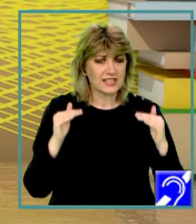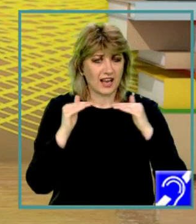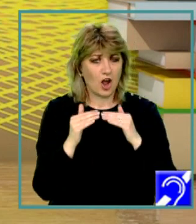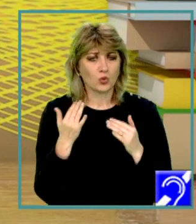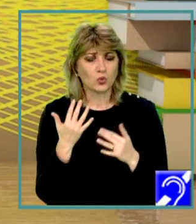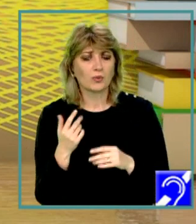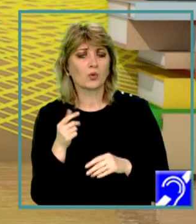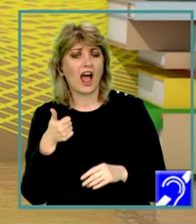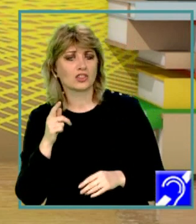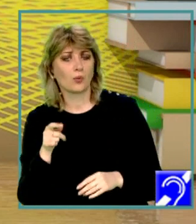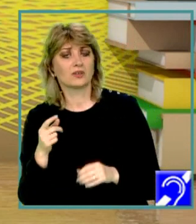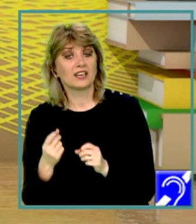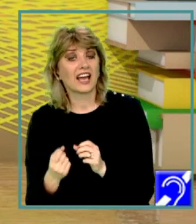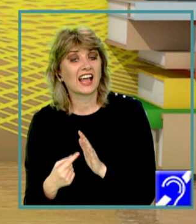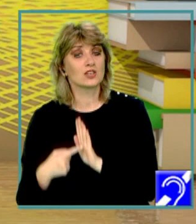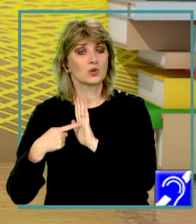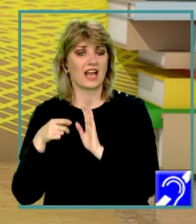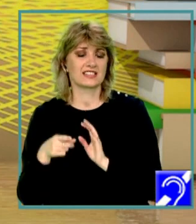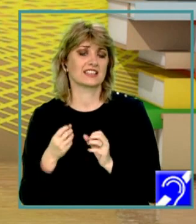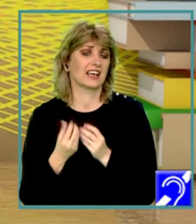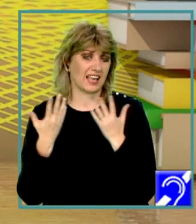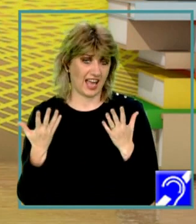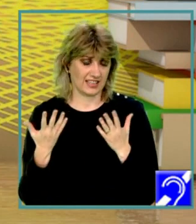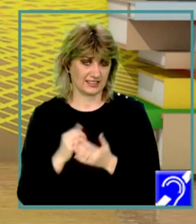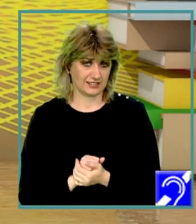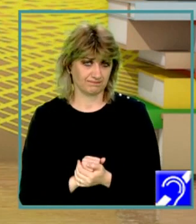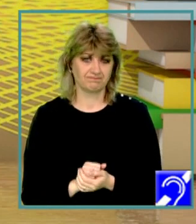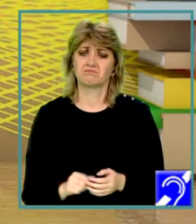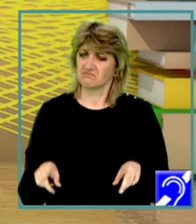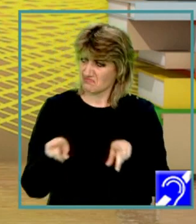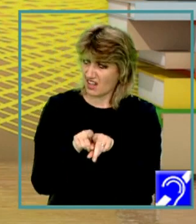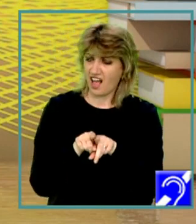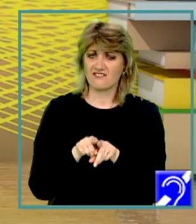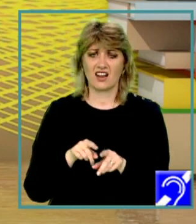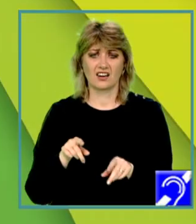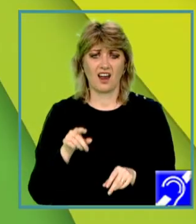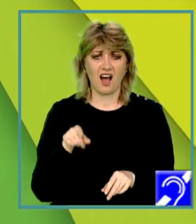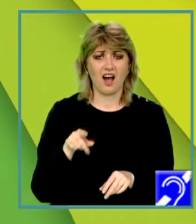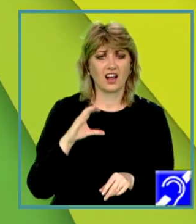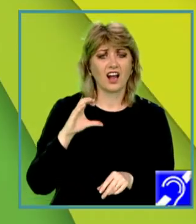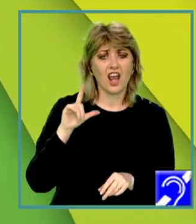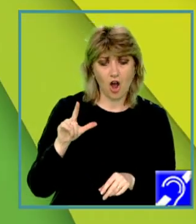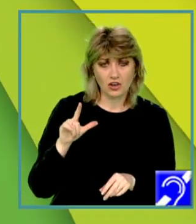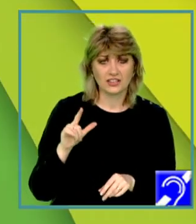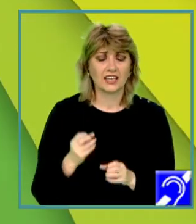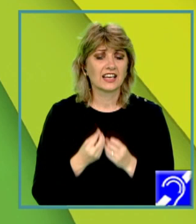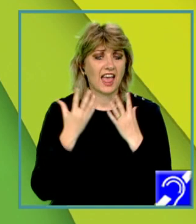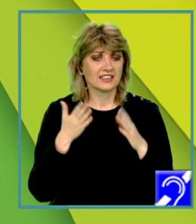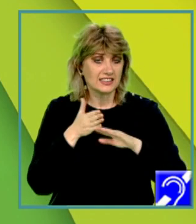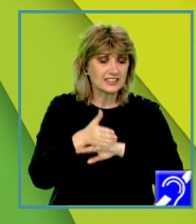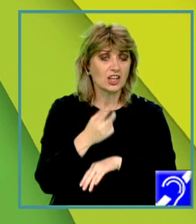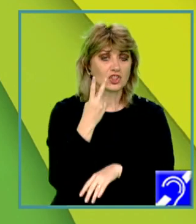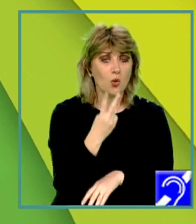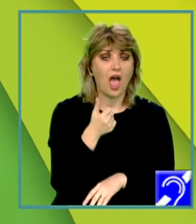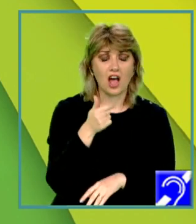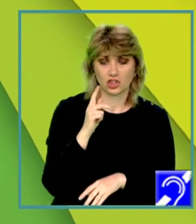atomilor rezultați din reacție identic este și cazul clorului în reacții intră doi atomi de